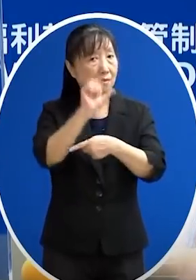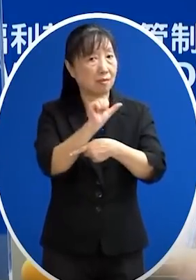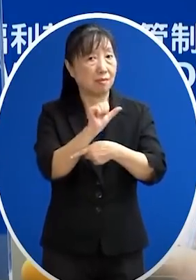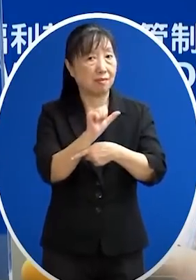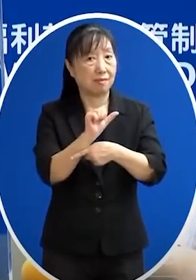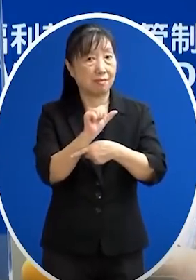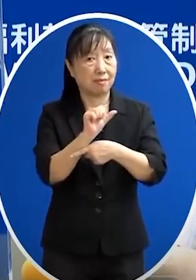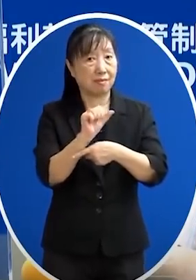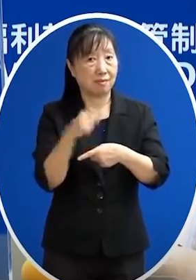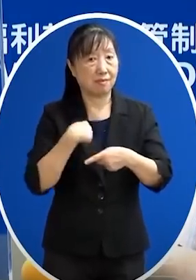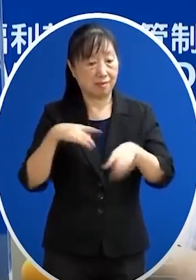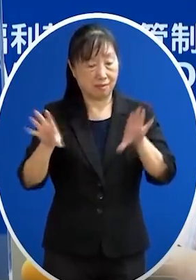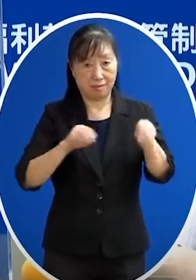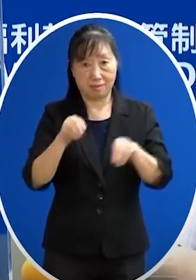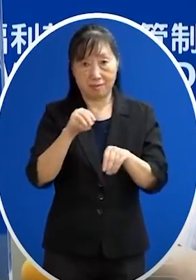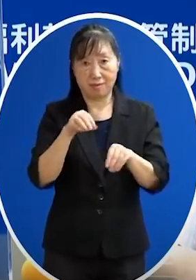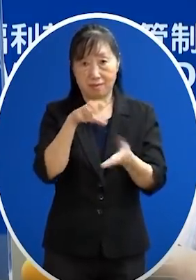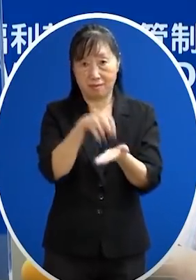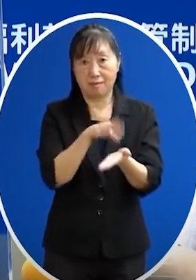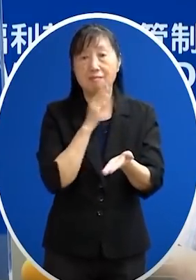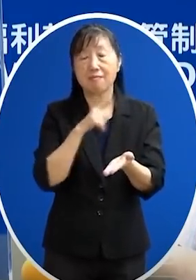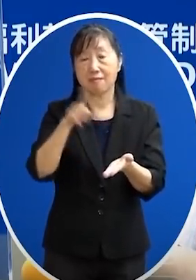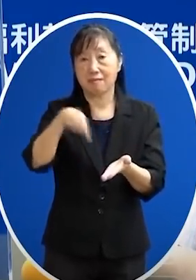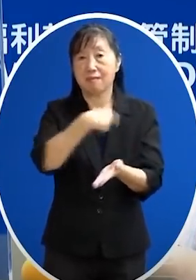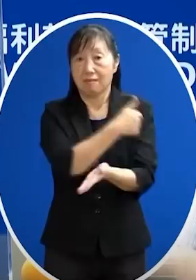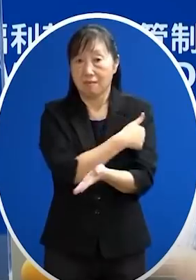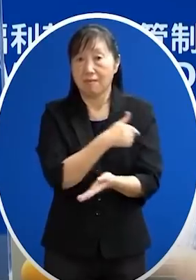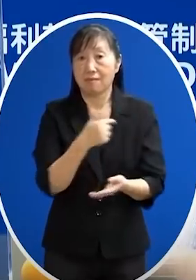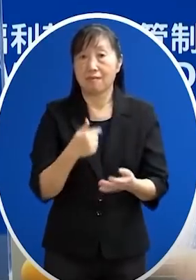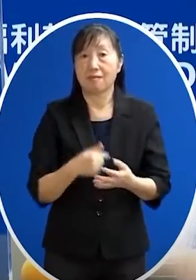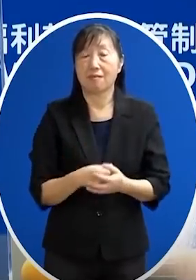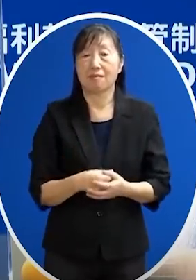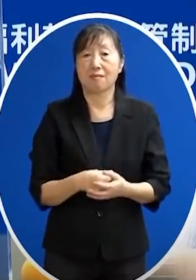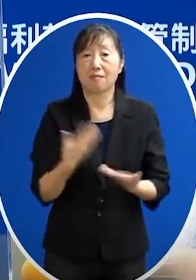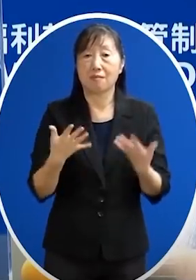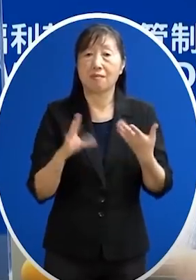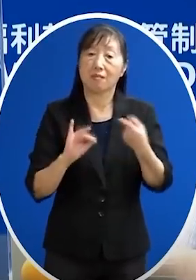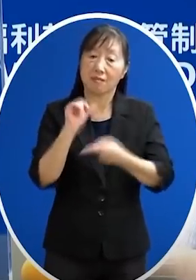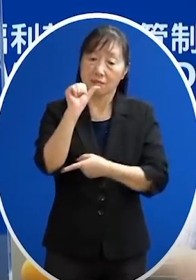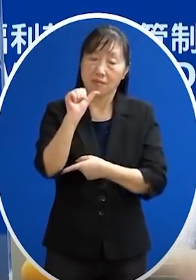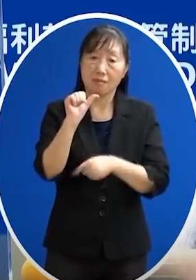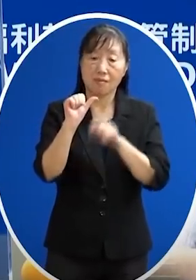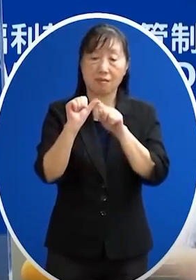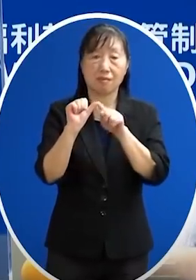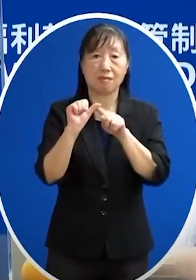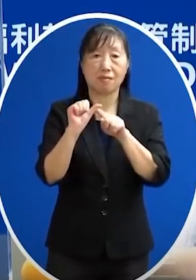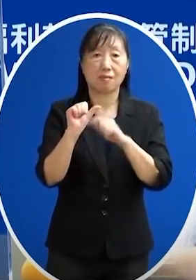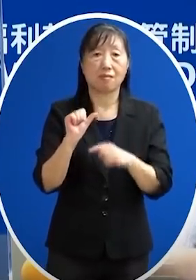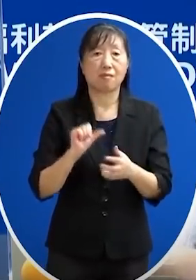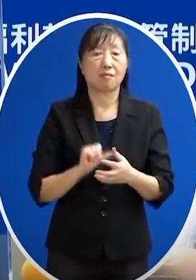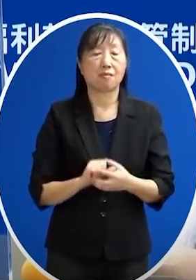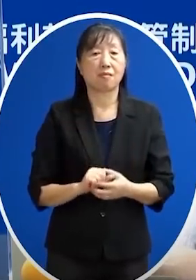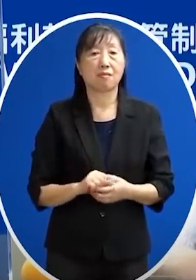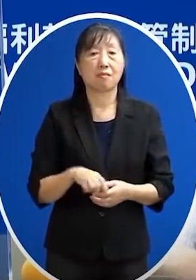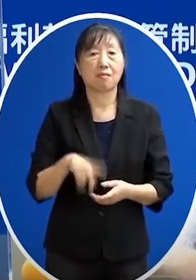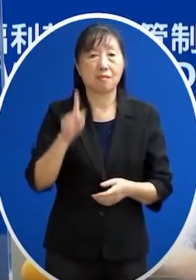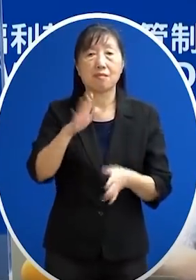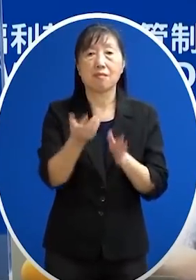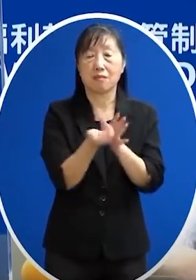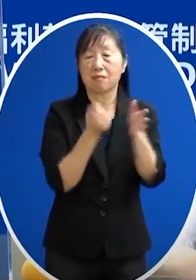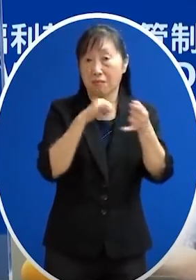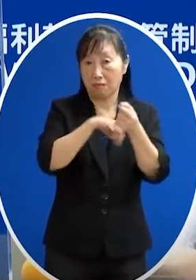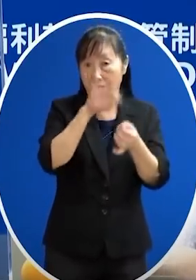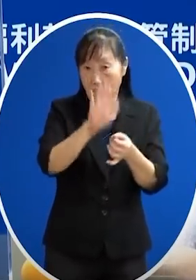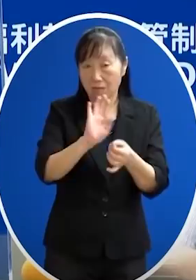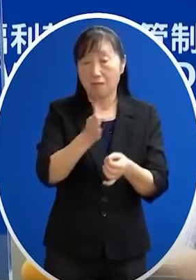们的资料了就是来施打预约的大概都有，大概都有5%的一个的一个就是有预约没有